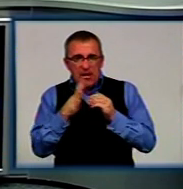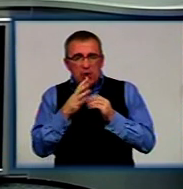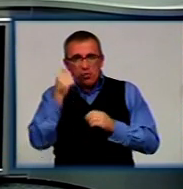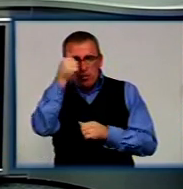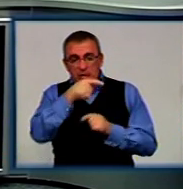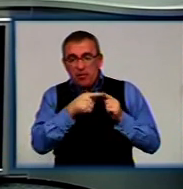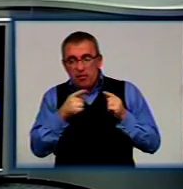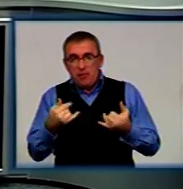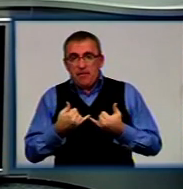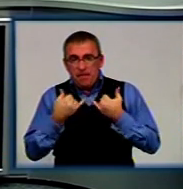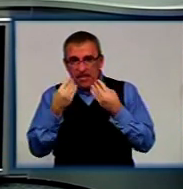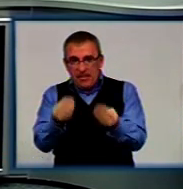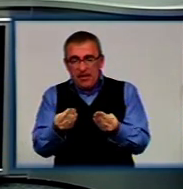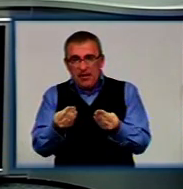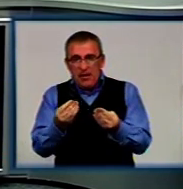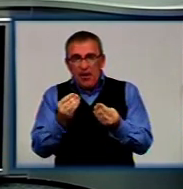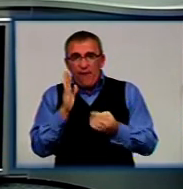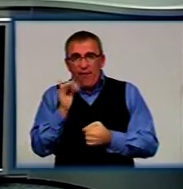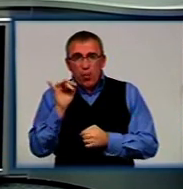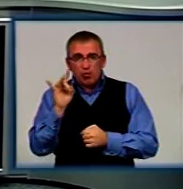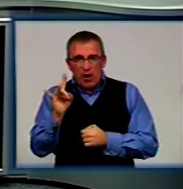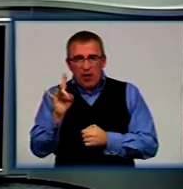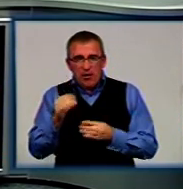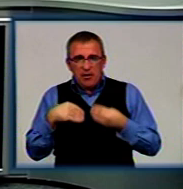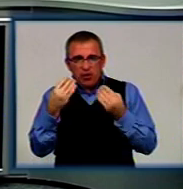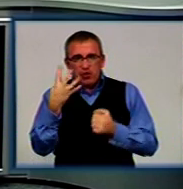цей час ми видали, наприклад, по ваучерам видали